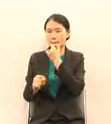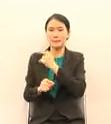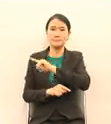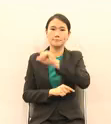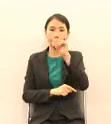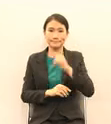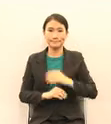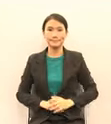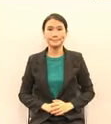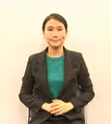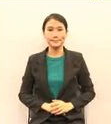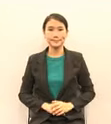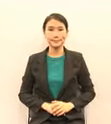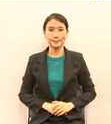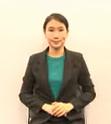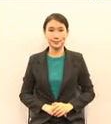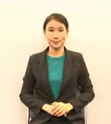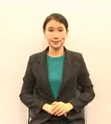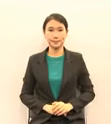ครับผม